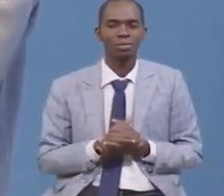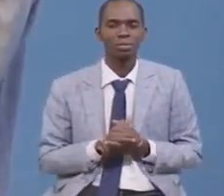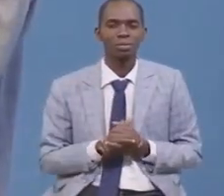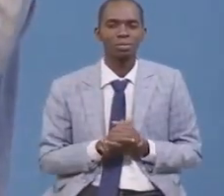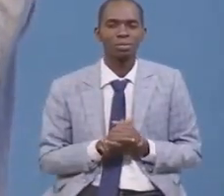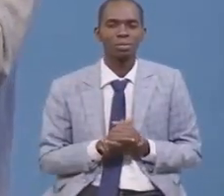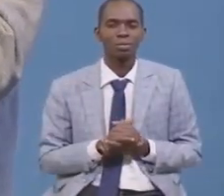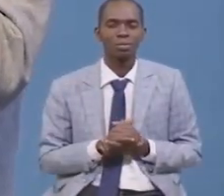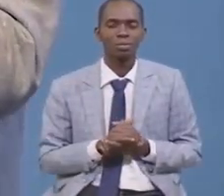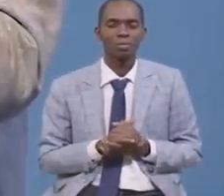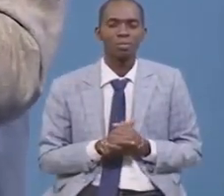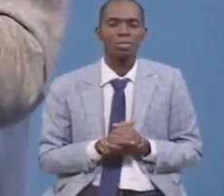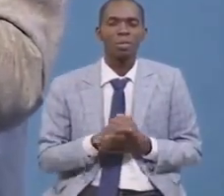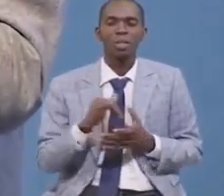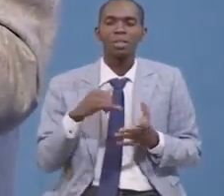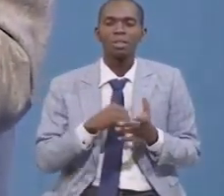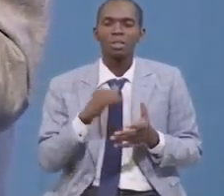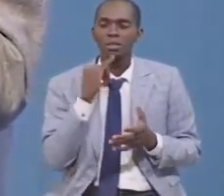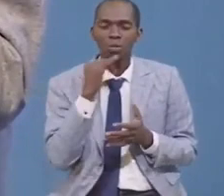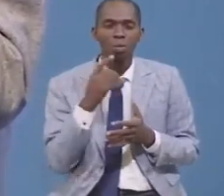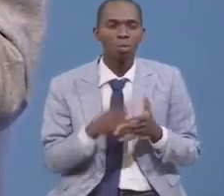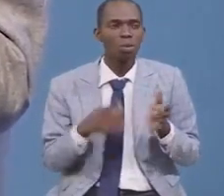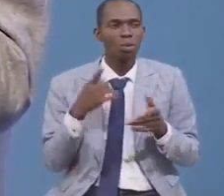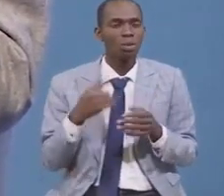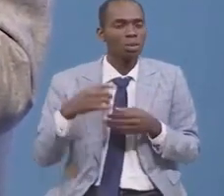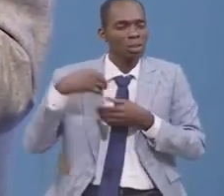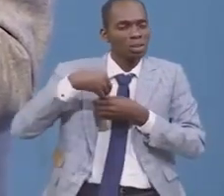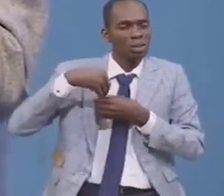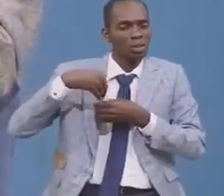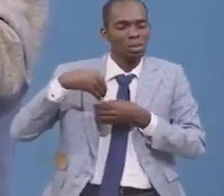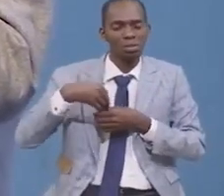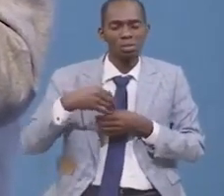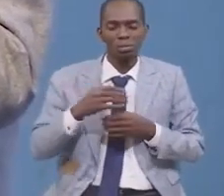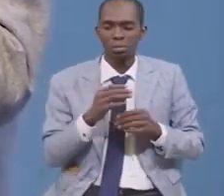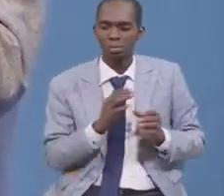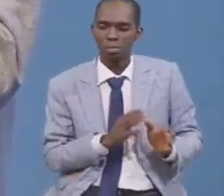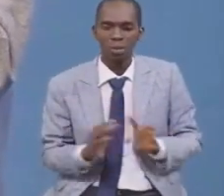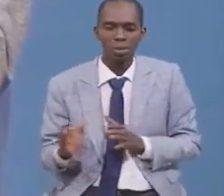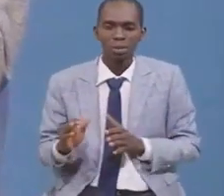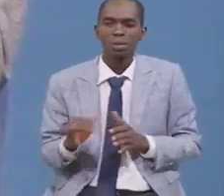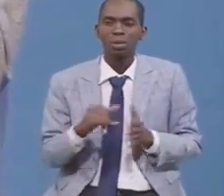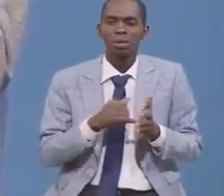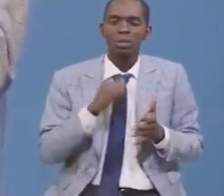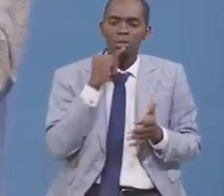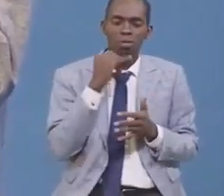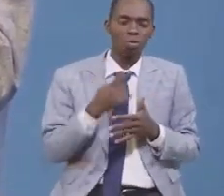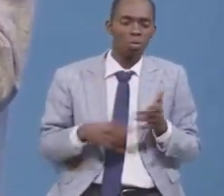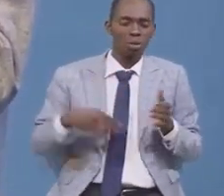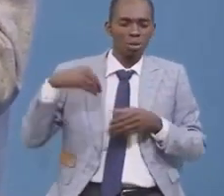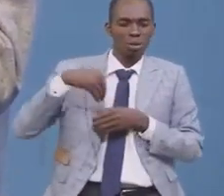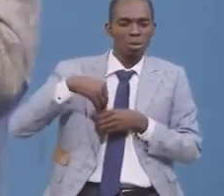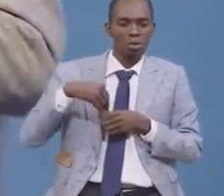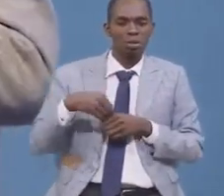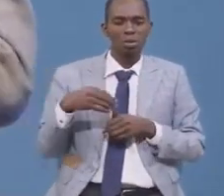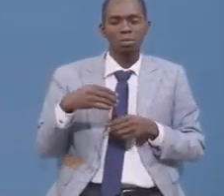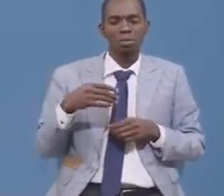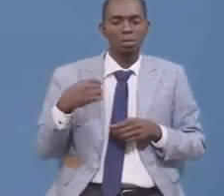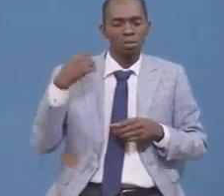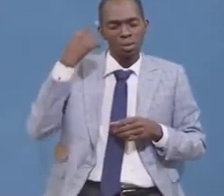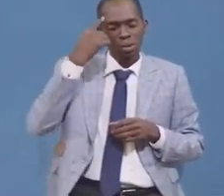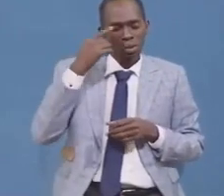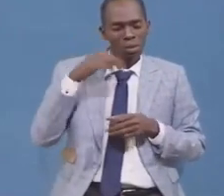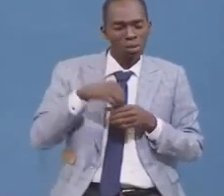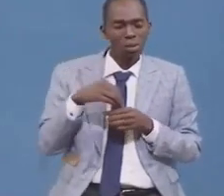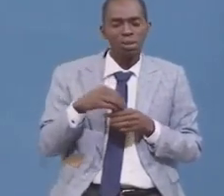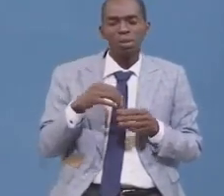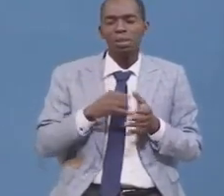నుంచి ఆరంభించబడుతుంది. Inner man plans. అంతరంగ మనిషి ప్రణాళిక వేస్తాడు. What the inner man thinks. అంతరంగ మనిషి ఏం ఆలోచన చేస్తున్నాడు. What the